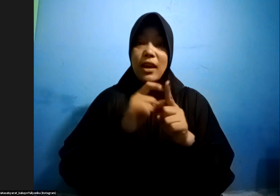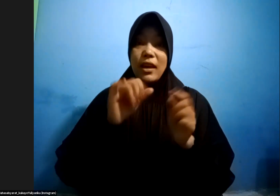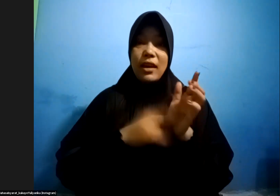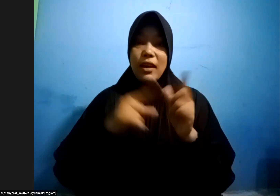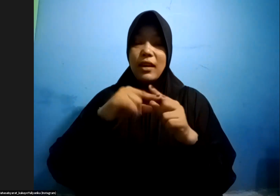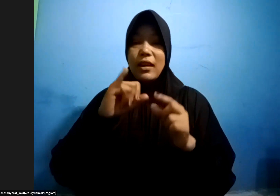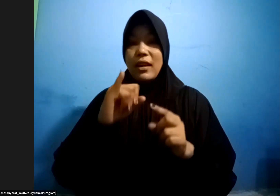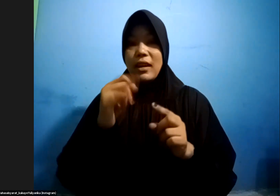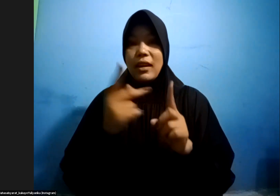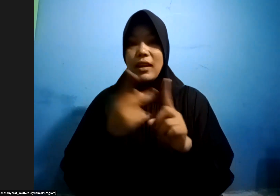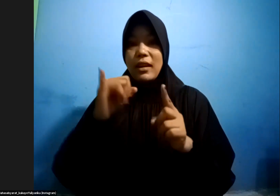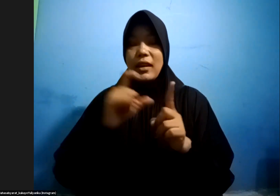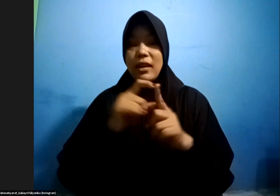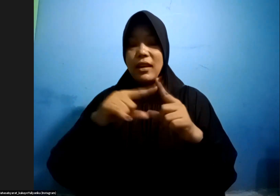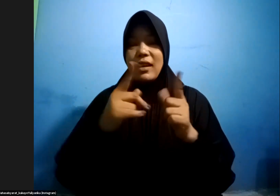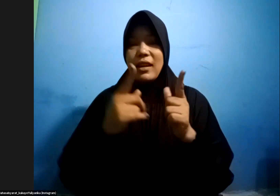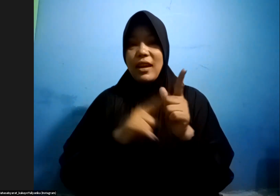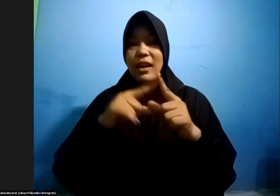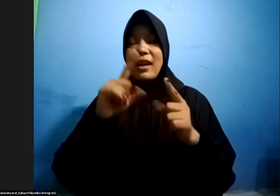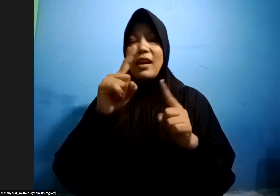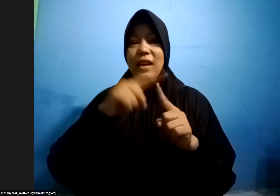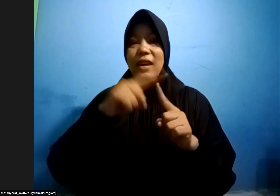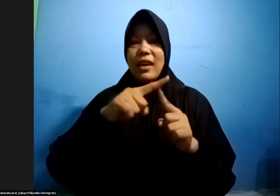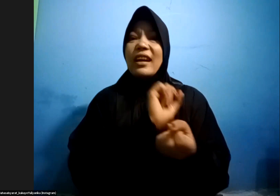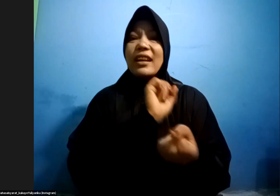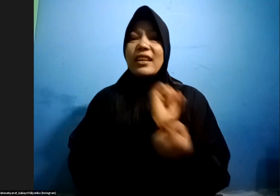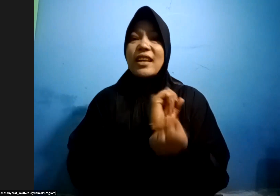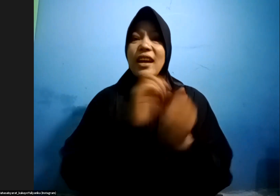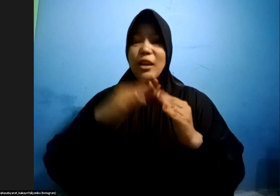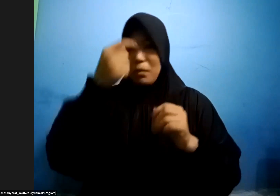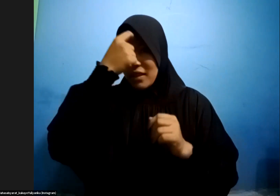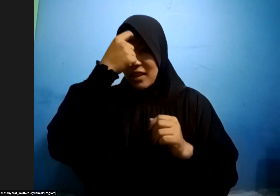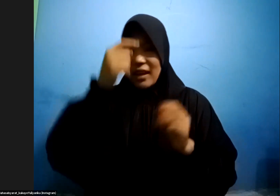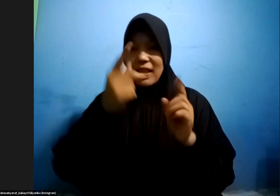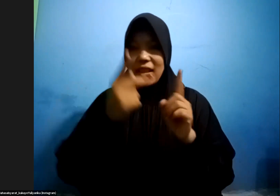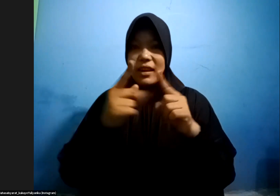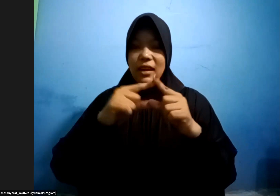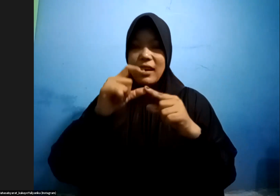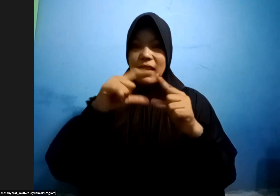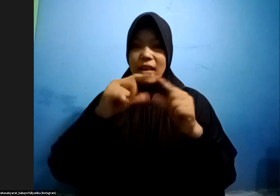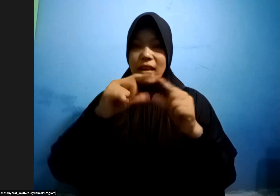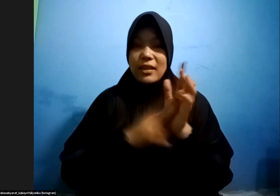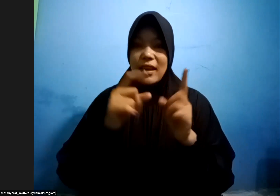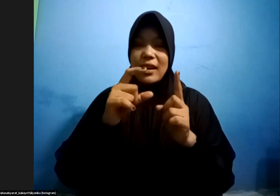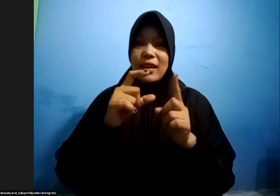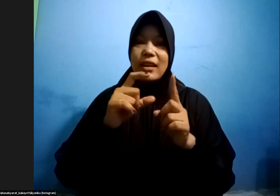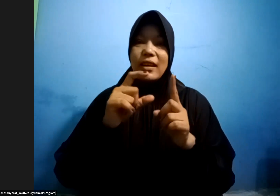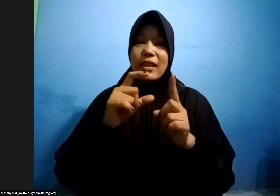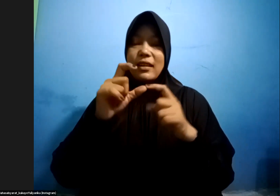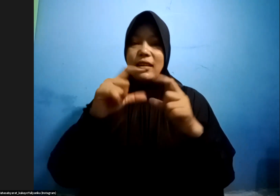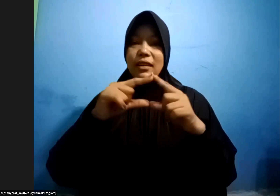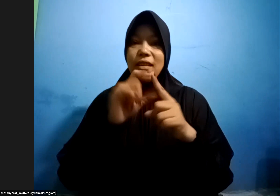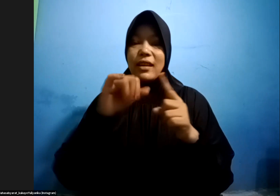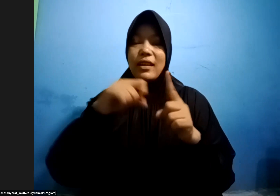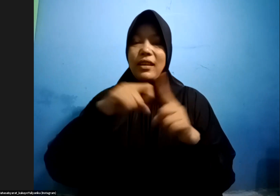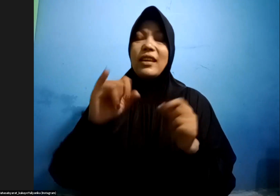di Rumah Sakit Hasan Sadikin di Departemen Obstetri Ginekologi dan divisinya adalah Obstetri Ginekologi Sosial.